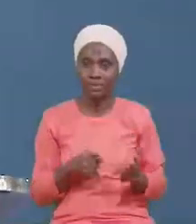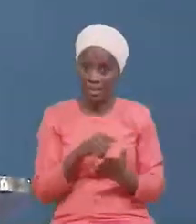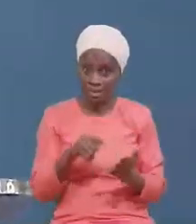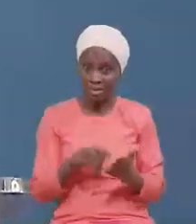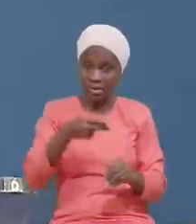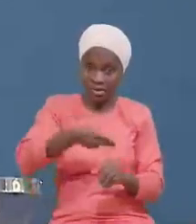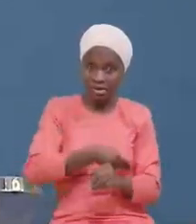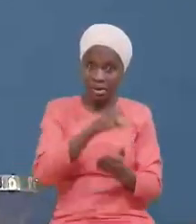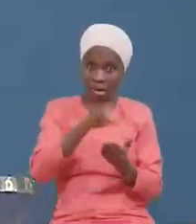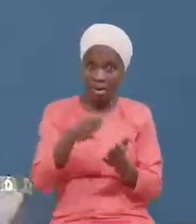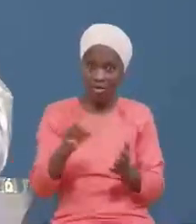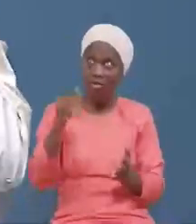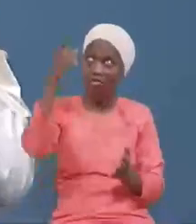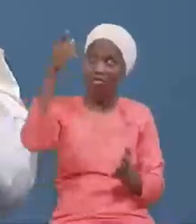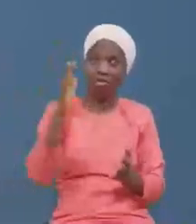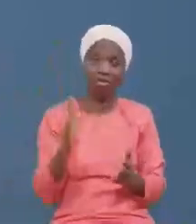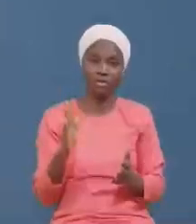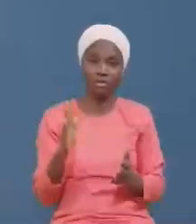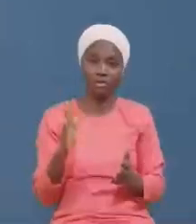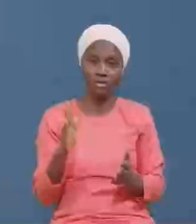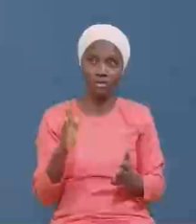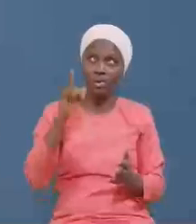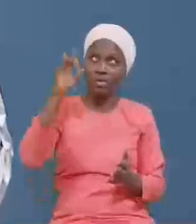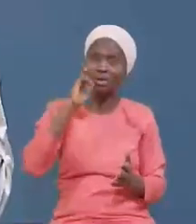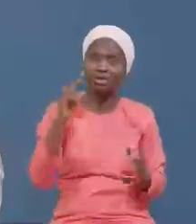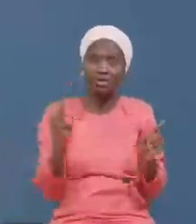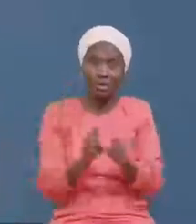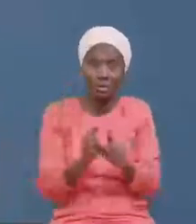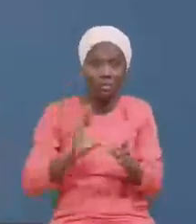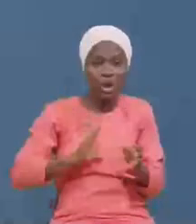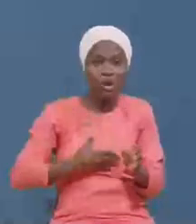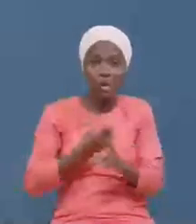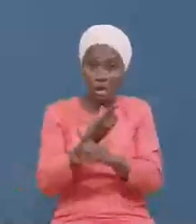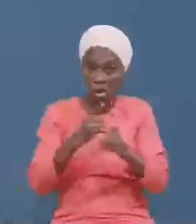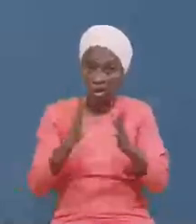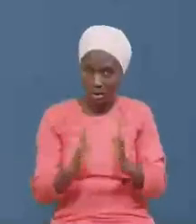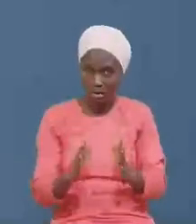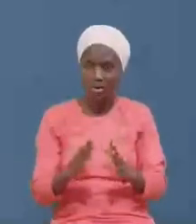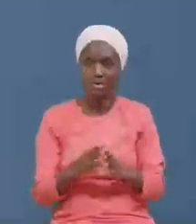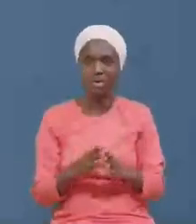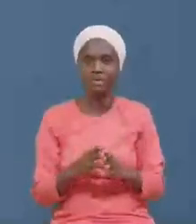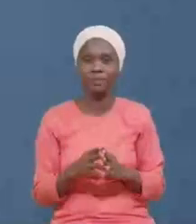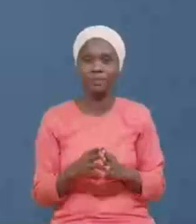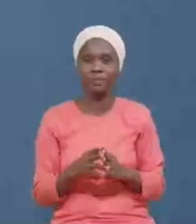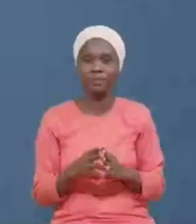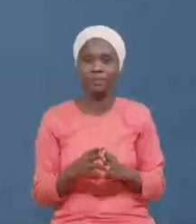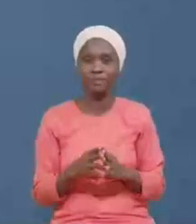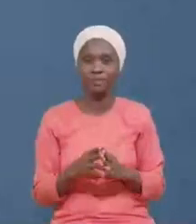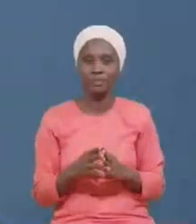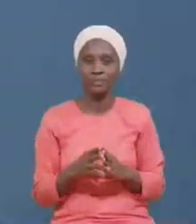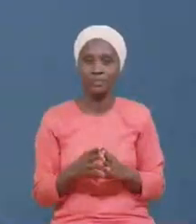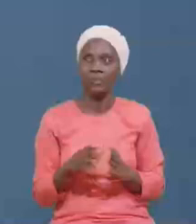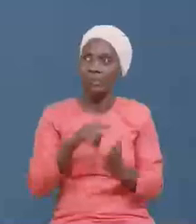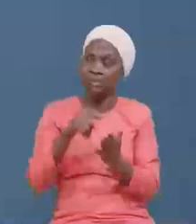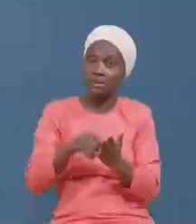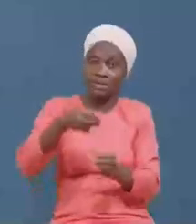Cet agneau de Dieu est aussi notre libérateur. Cet agneau de